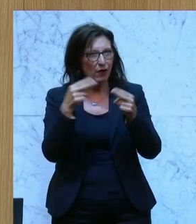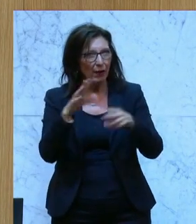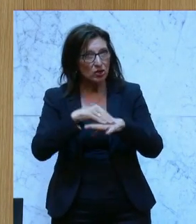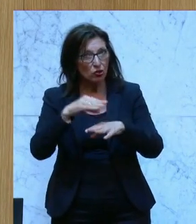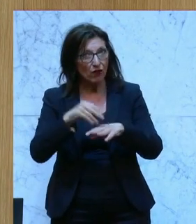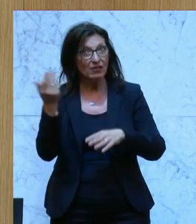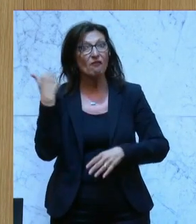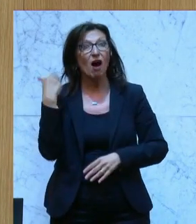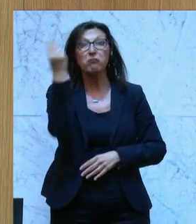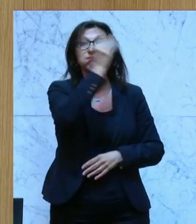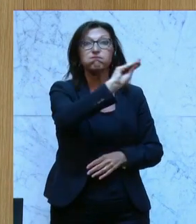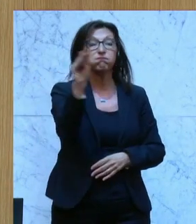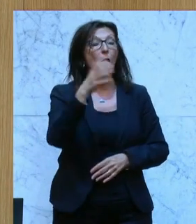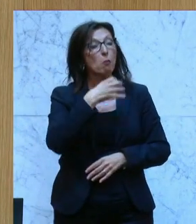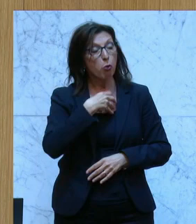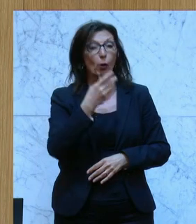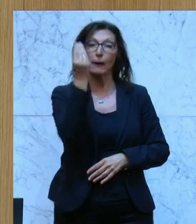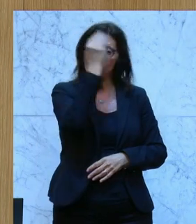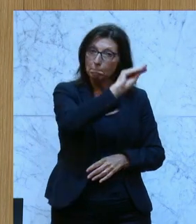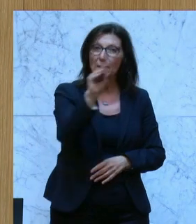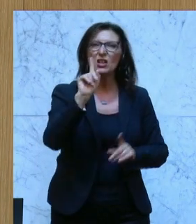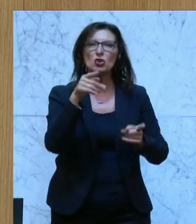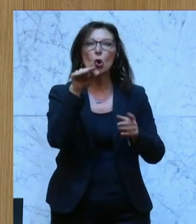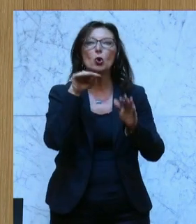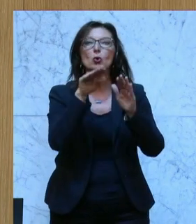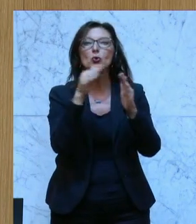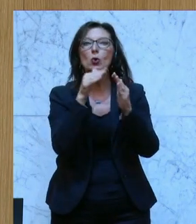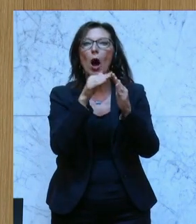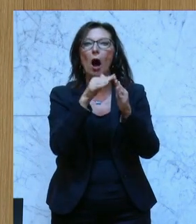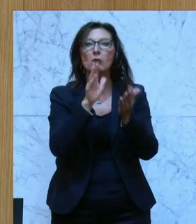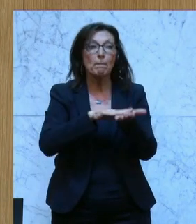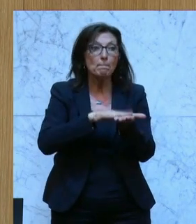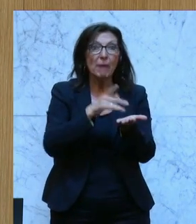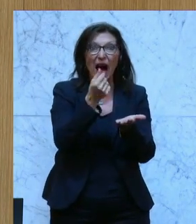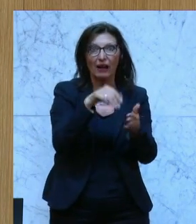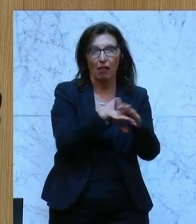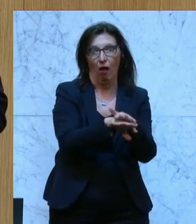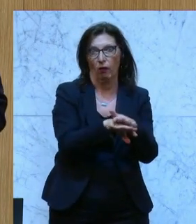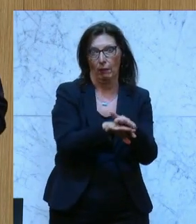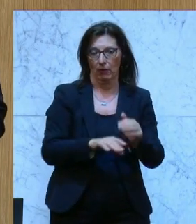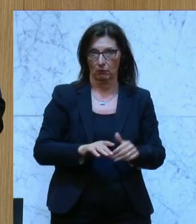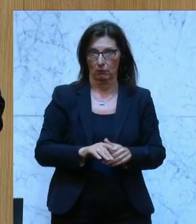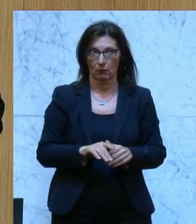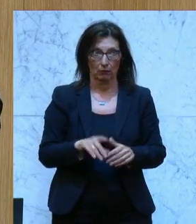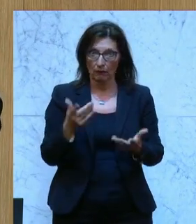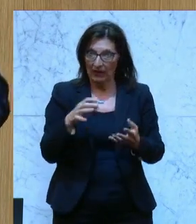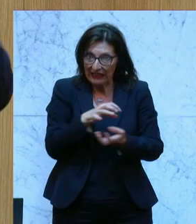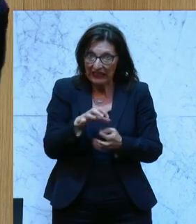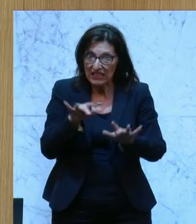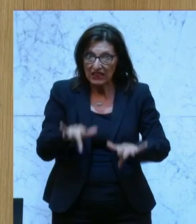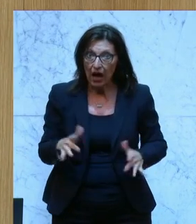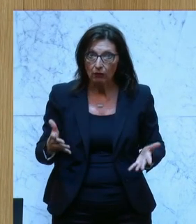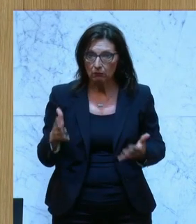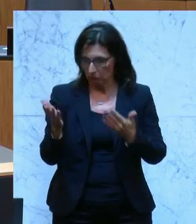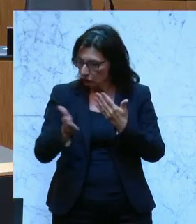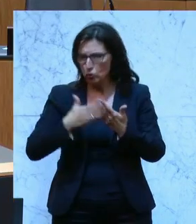aufgerufen hat, die Bürger auch Bargeld zu Hause bereitzuhalten, weil das die einzige Möglichkeit ist, in Krisenfällen, zum